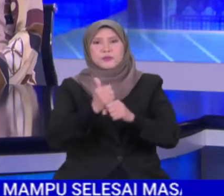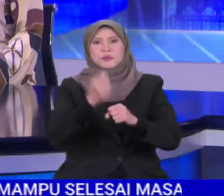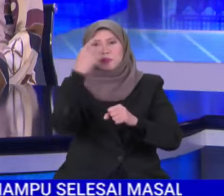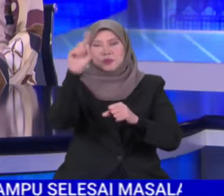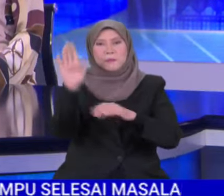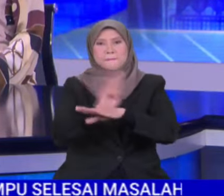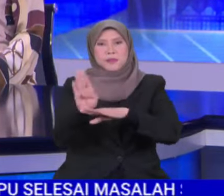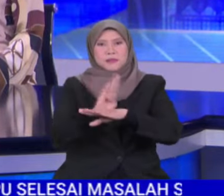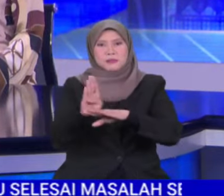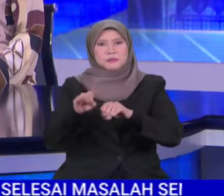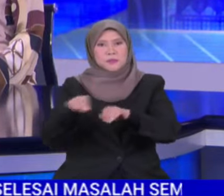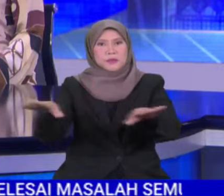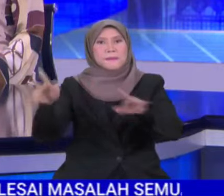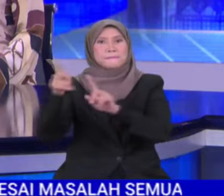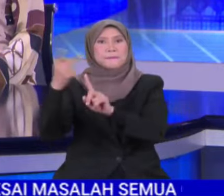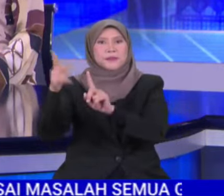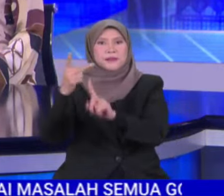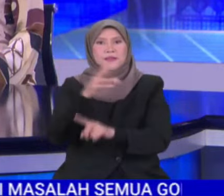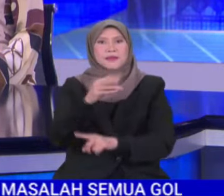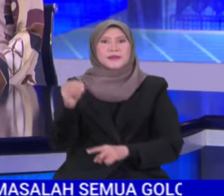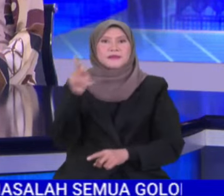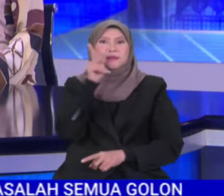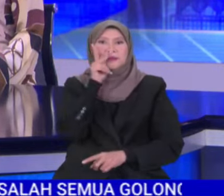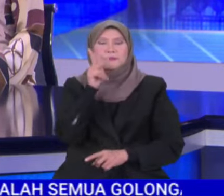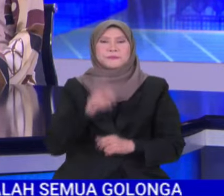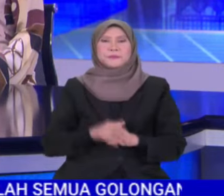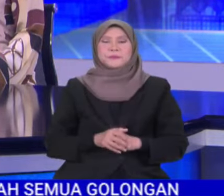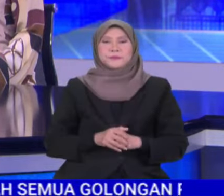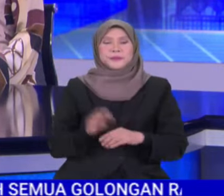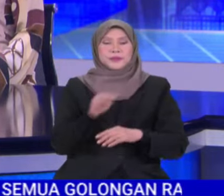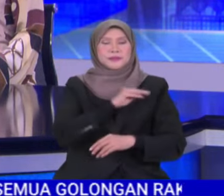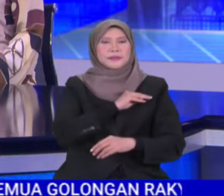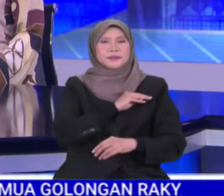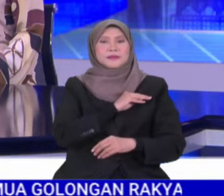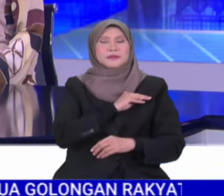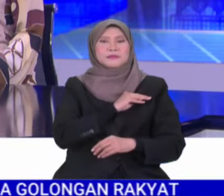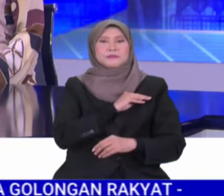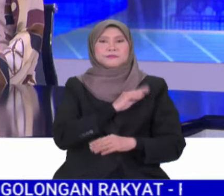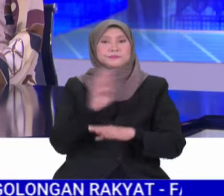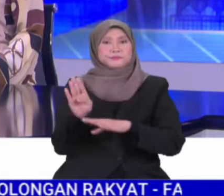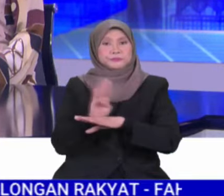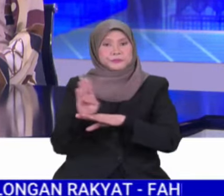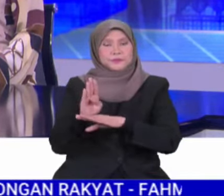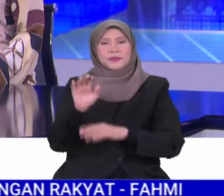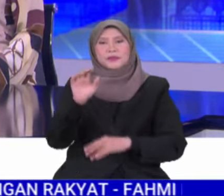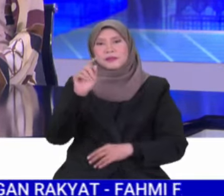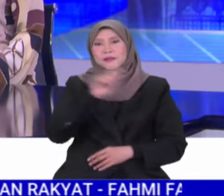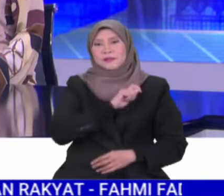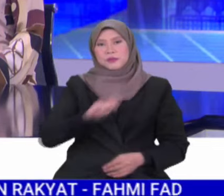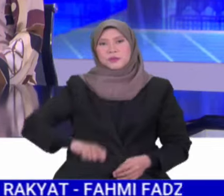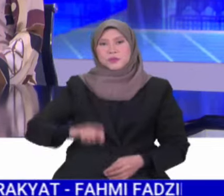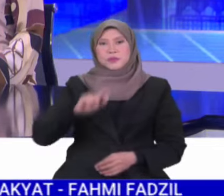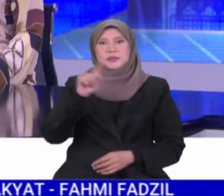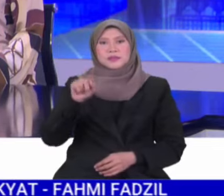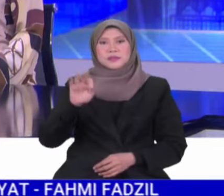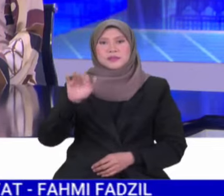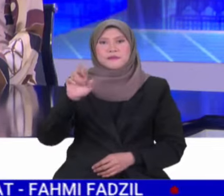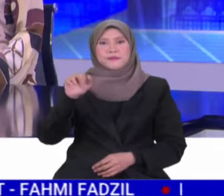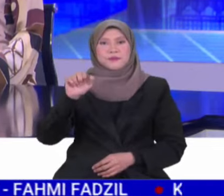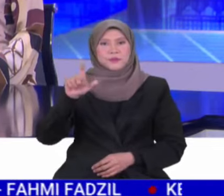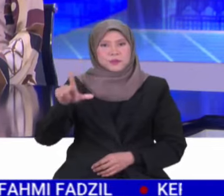mengembangkan operasi di Pulau Pinang dan Kulim Kedah. Menurut Menteri Perdagangan Antarabangsa dan Industri, Tengku Datuk Seri Zafrul Tengku